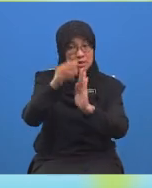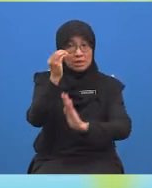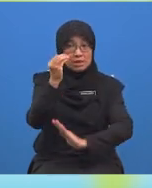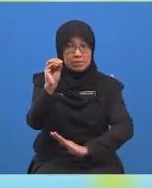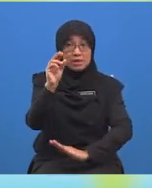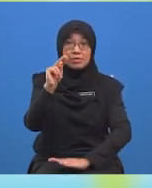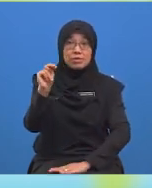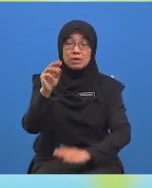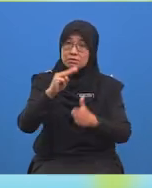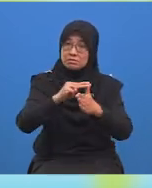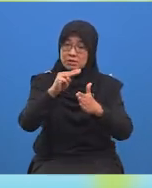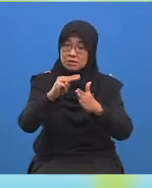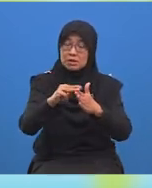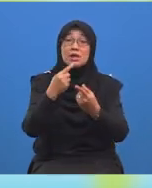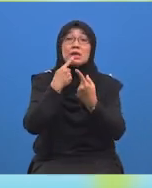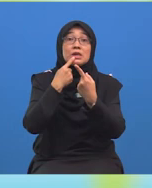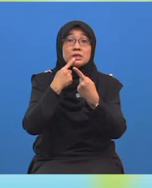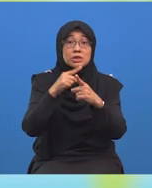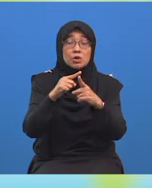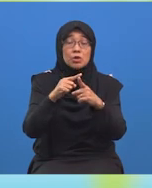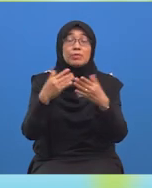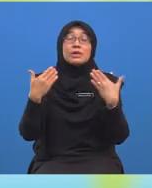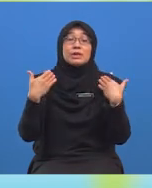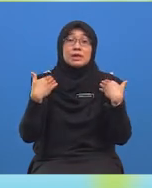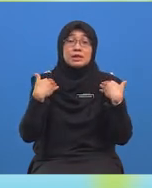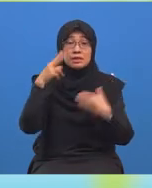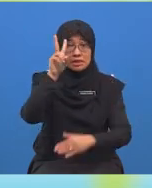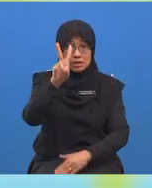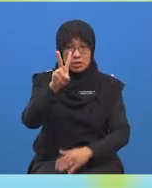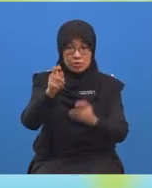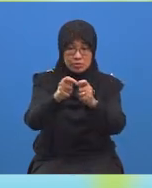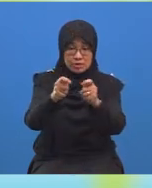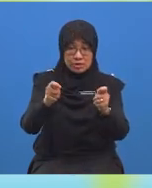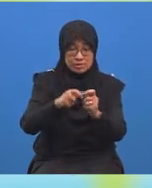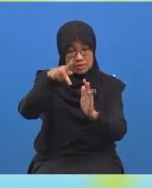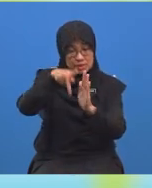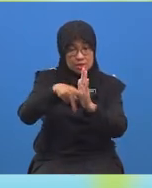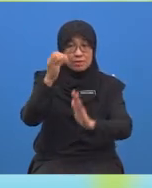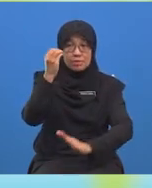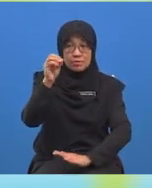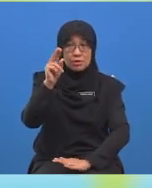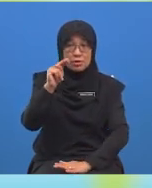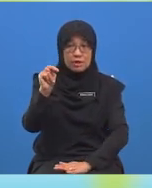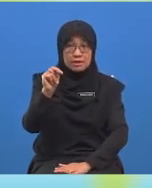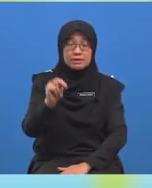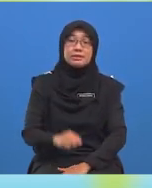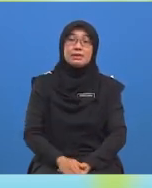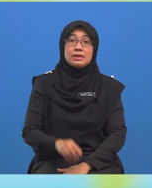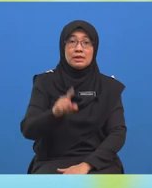perpuluhan. Maka, jawapan akhir adalah dalam dua tempat perpuluhan iaitu